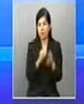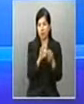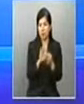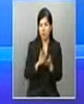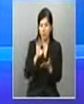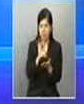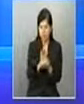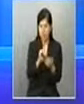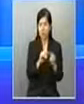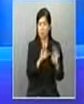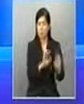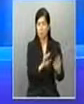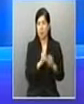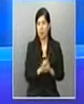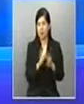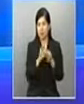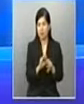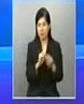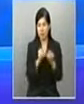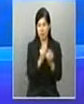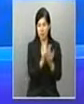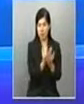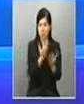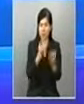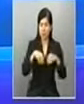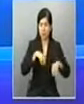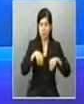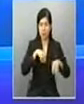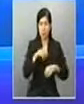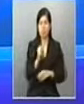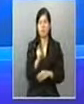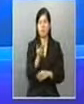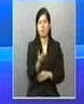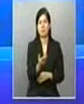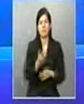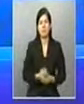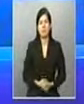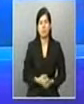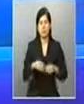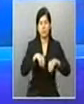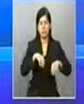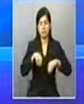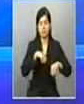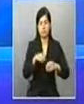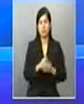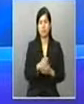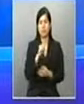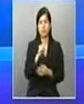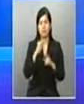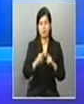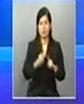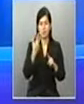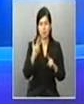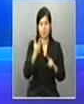าฝากกันด้วยสำหรับงานสัมมนาที่คุณยศพลกำลังจะจัดขึ้นใช่ไหมคะ อ ๋ อใช่ครับก็จะจัดขึ้นในวันที่20มีนาคมนี้นะ